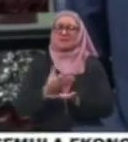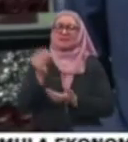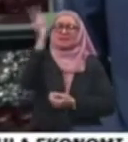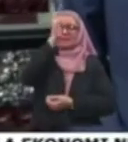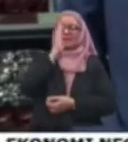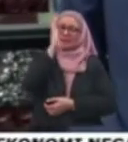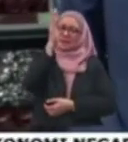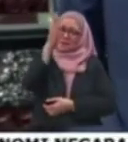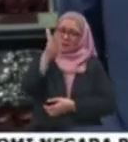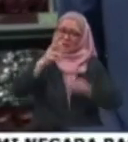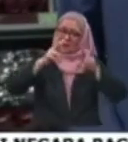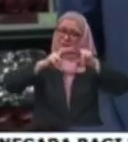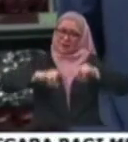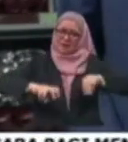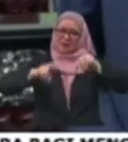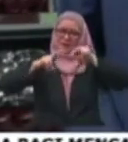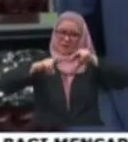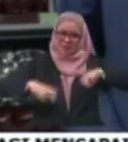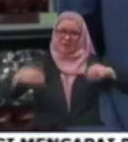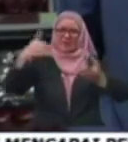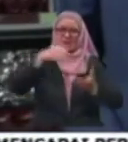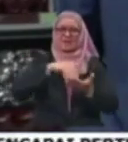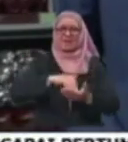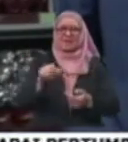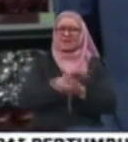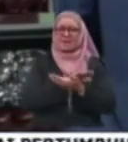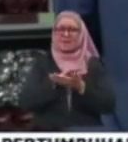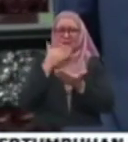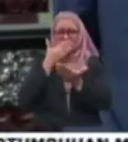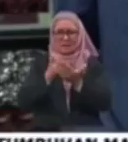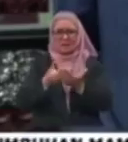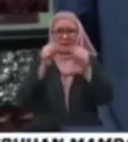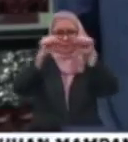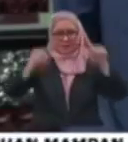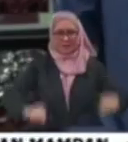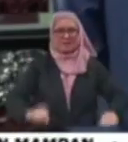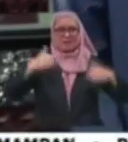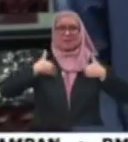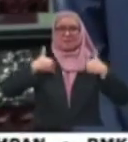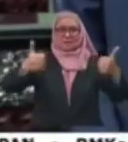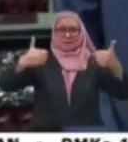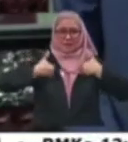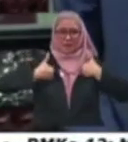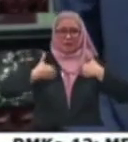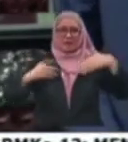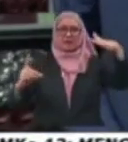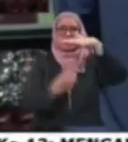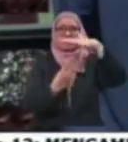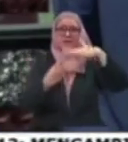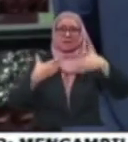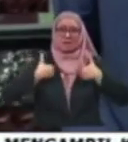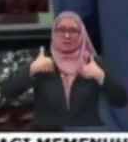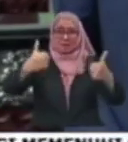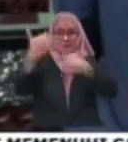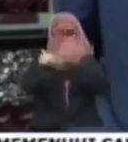semula keberkesanan sistem kesihatan sedia ada dan dasar kesihatan negara akan